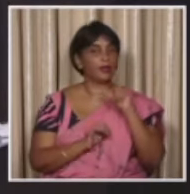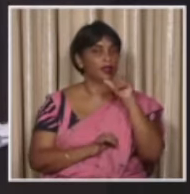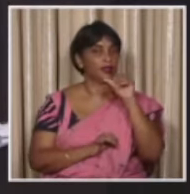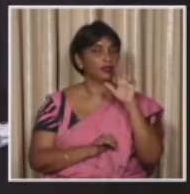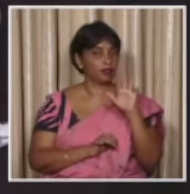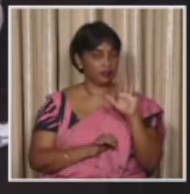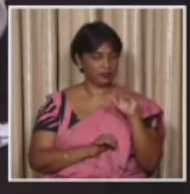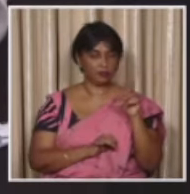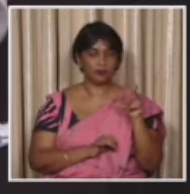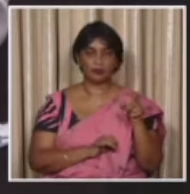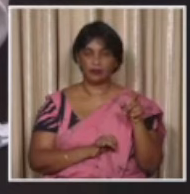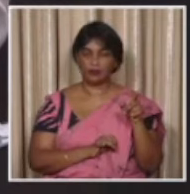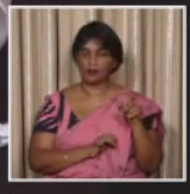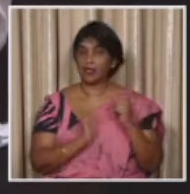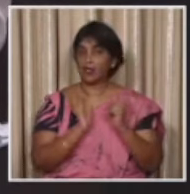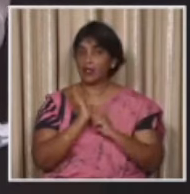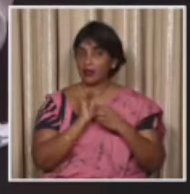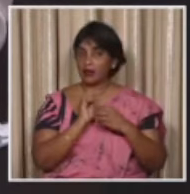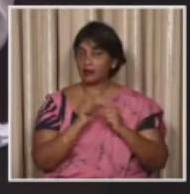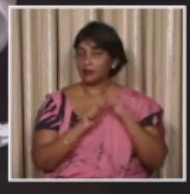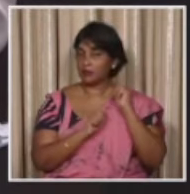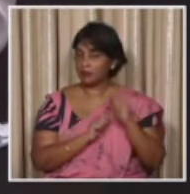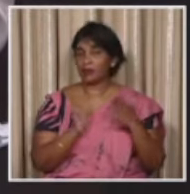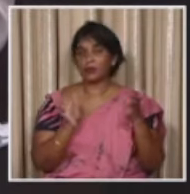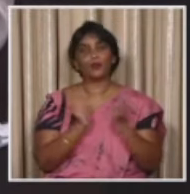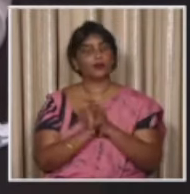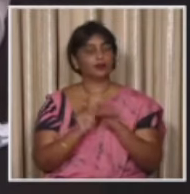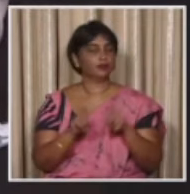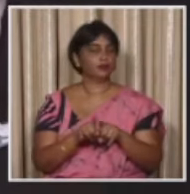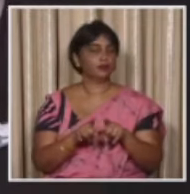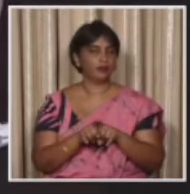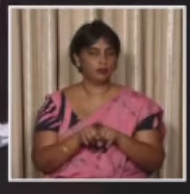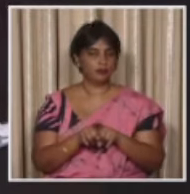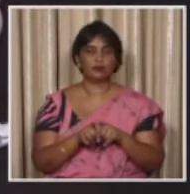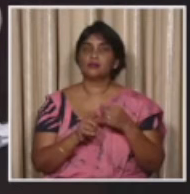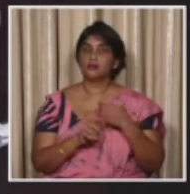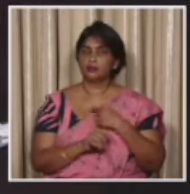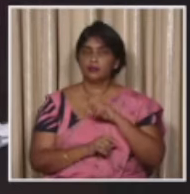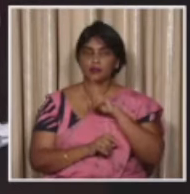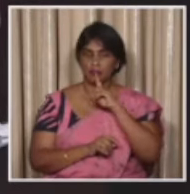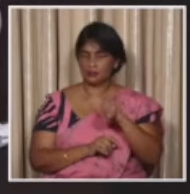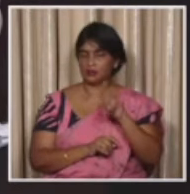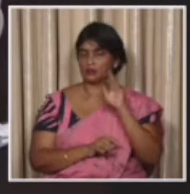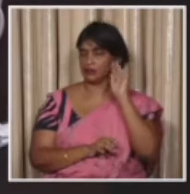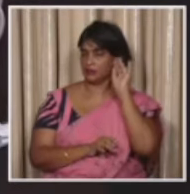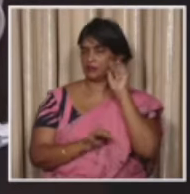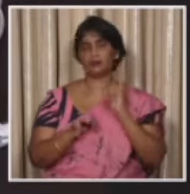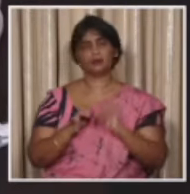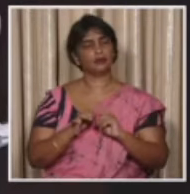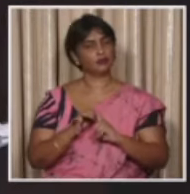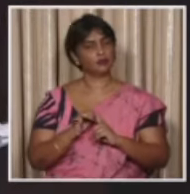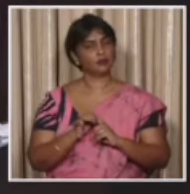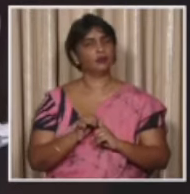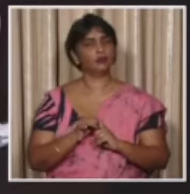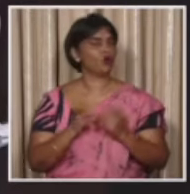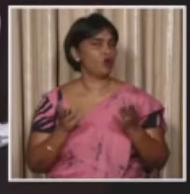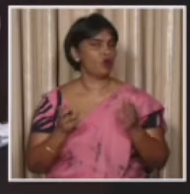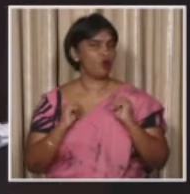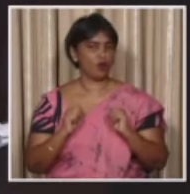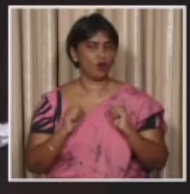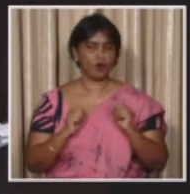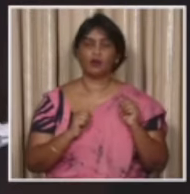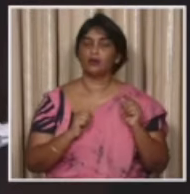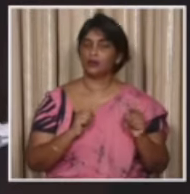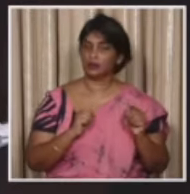79ක ණය ගෙවීමේ කොටසක් හැටියට. අපි අහනවා ප්‍රශ්නයක්, කොහොමද